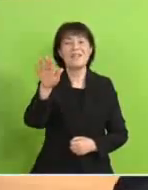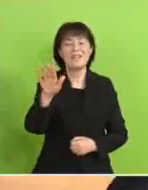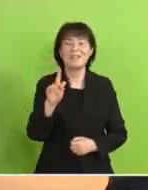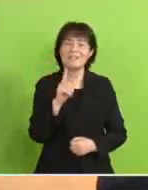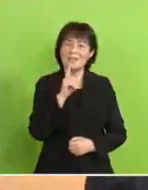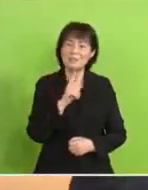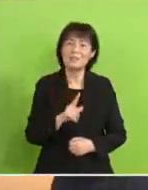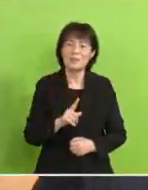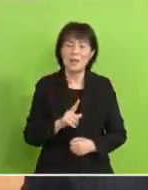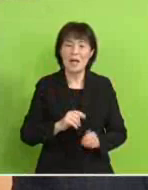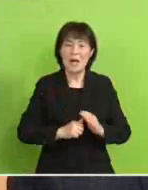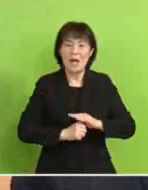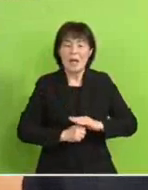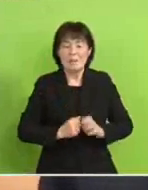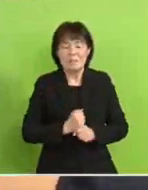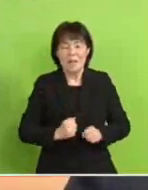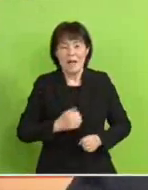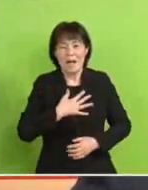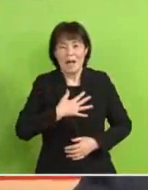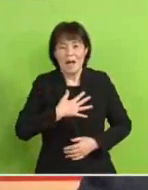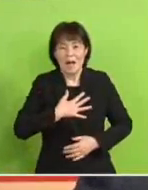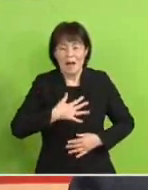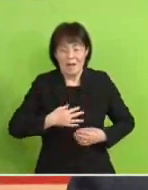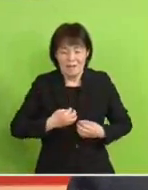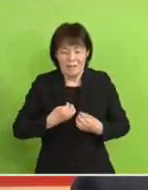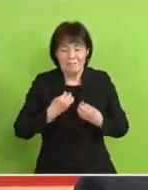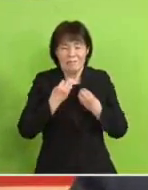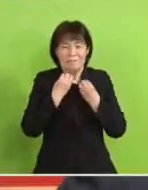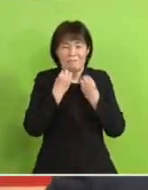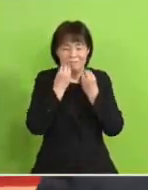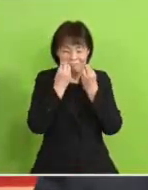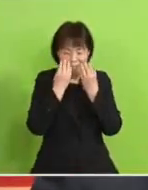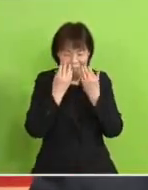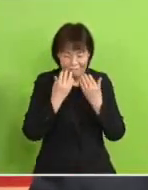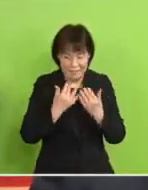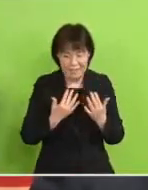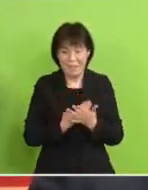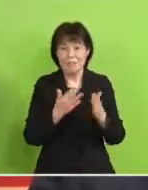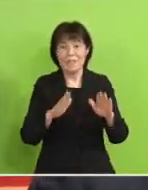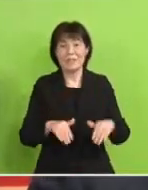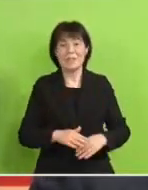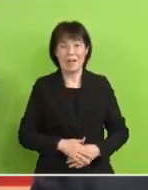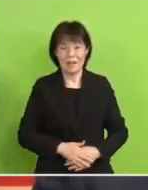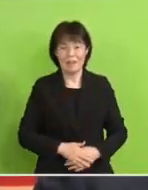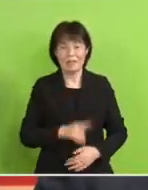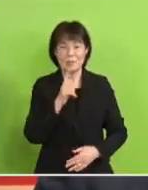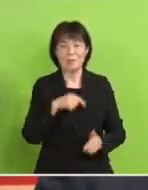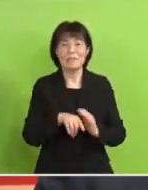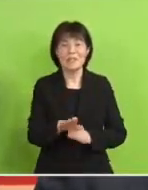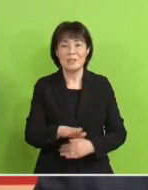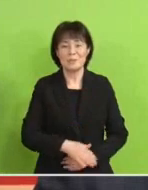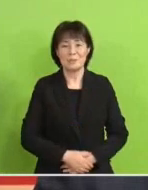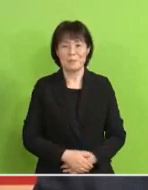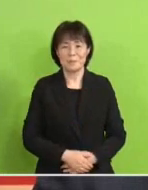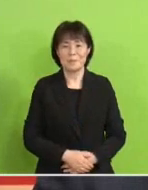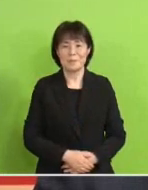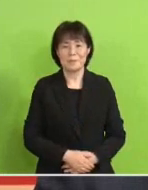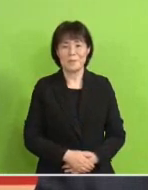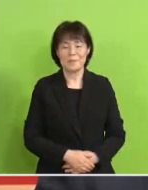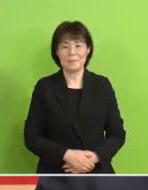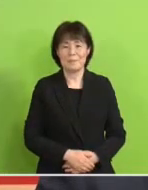なんていうんですかね、抑えが効かなくなって、無様な姿を晒してしまいました。そんなことです。